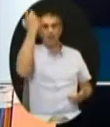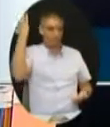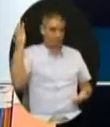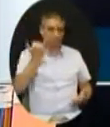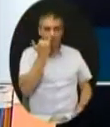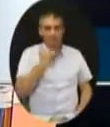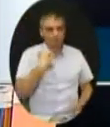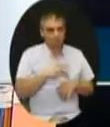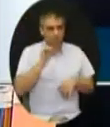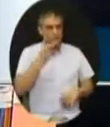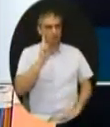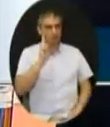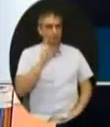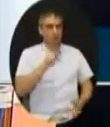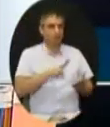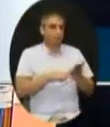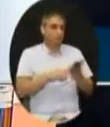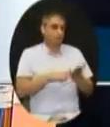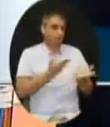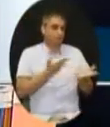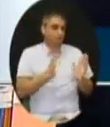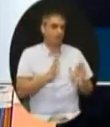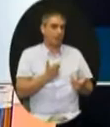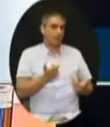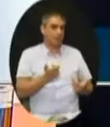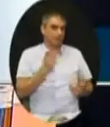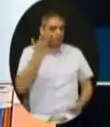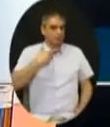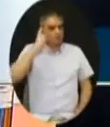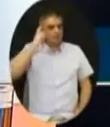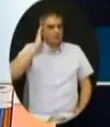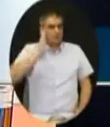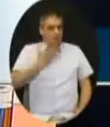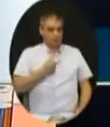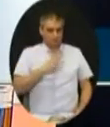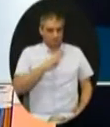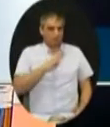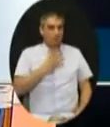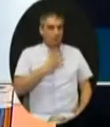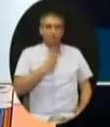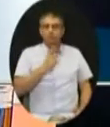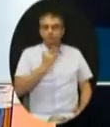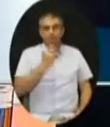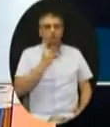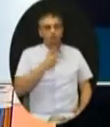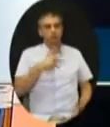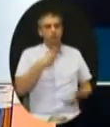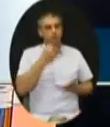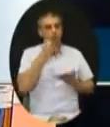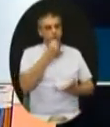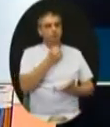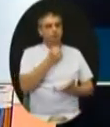אנחנו תמיד נהיה רגישים לזה, ובצדק, כי זה נכון. זה מדאיג מאוד, זה מאוד מסוכן וכולי. אז בהחלט יש להקציב